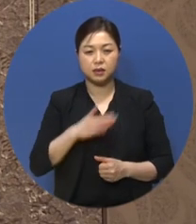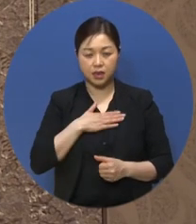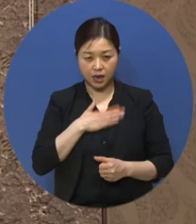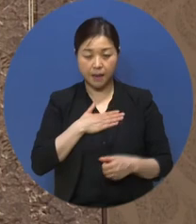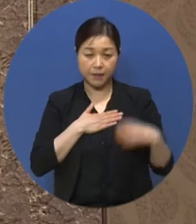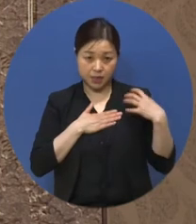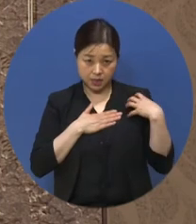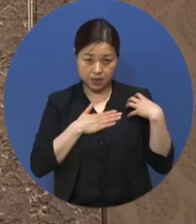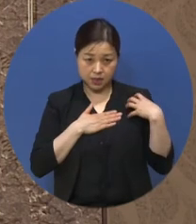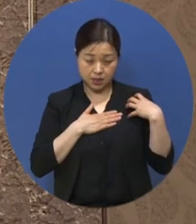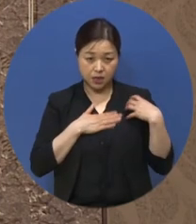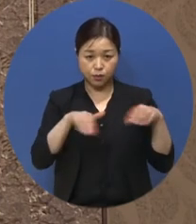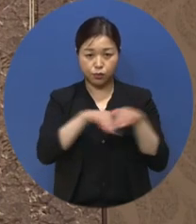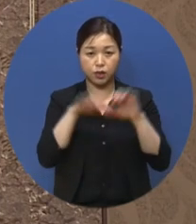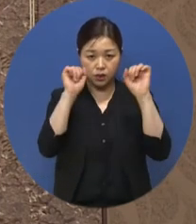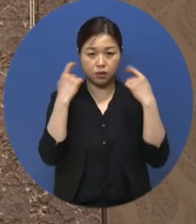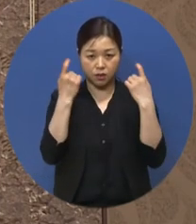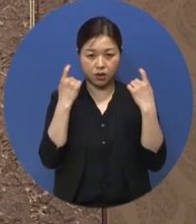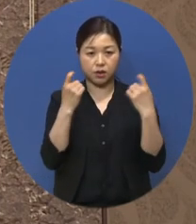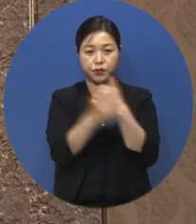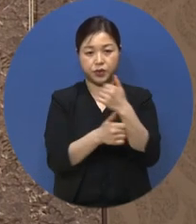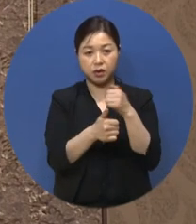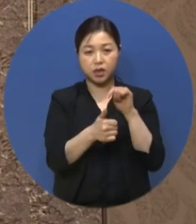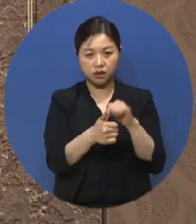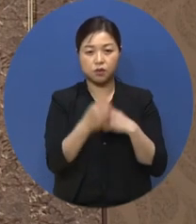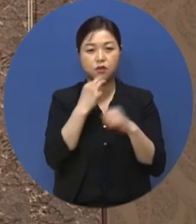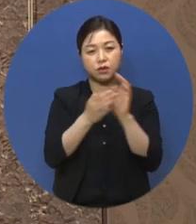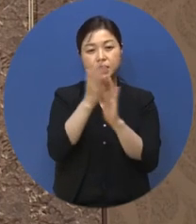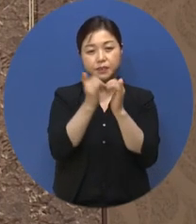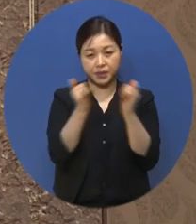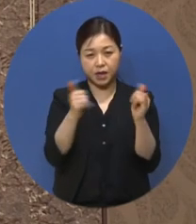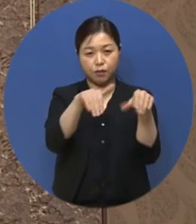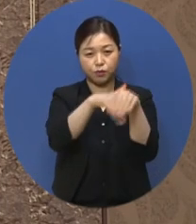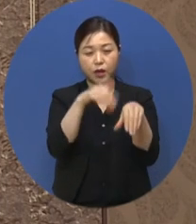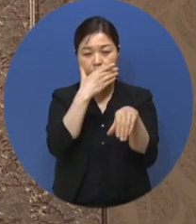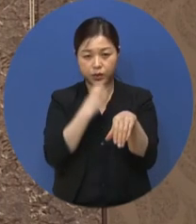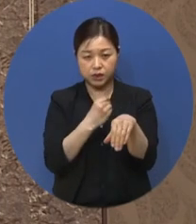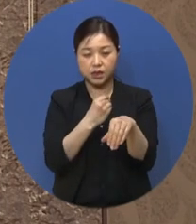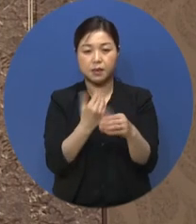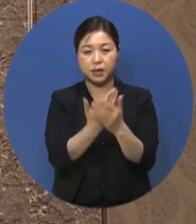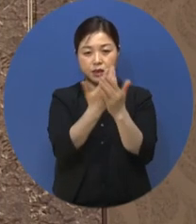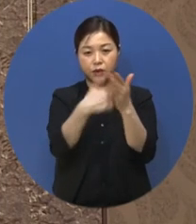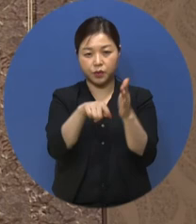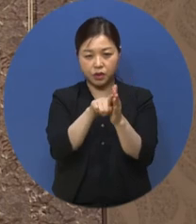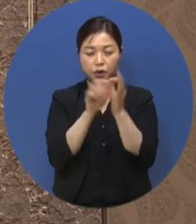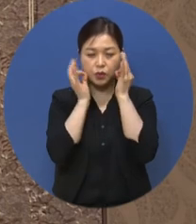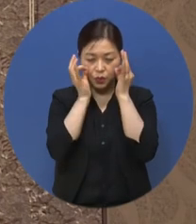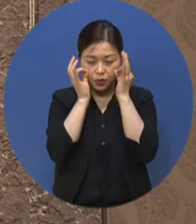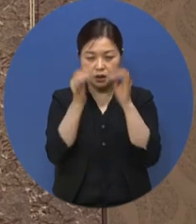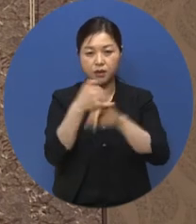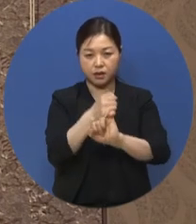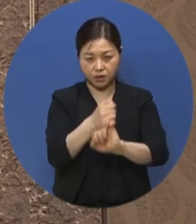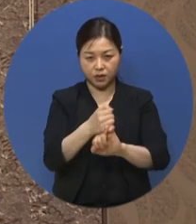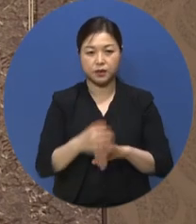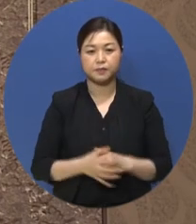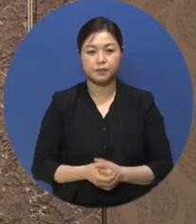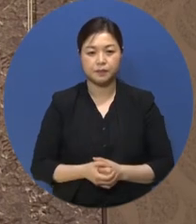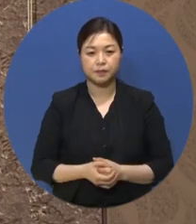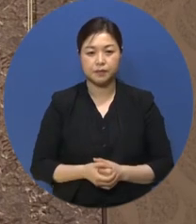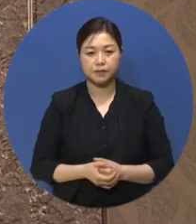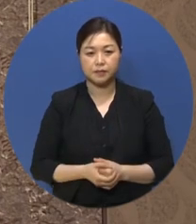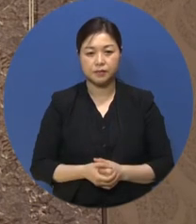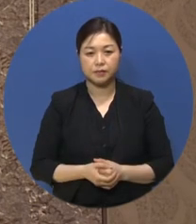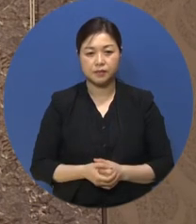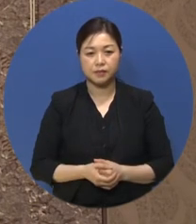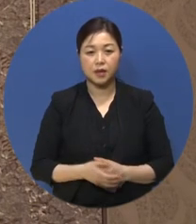제가 맡고 있는 문화체육관광위원회는 서울 시민의 문화복지 향상을 위해서 최선을 다할 것입니다.